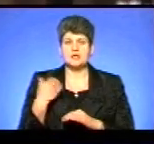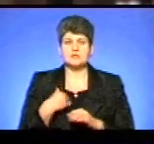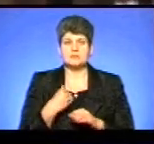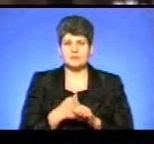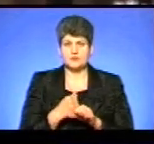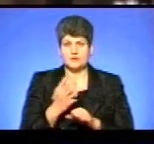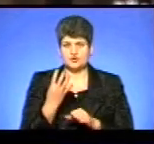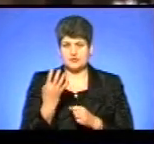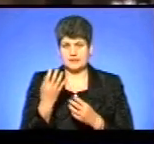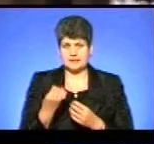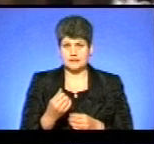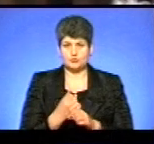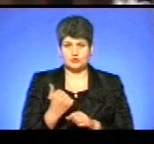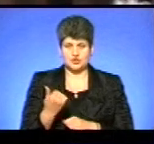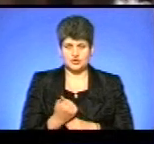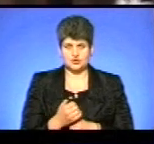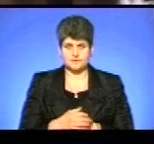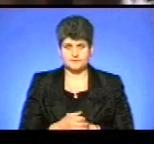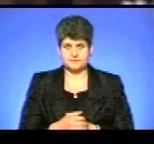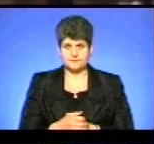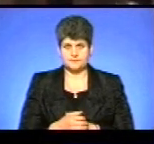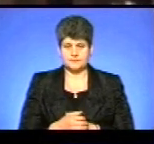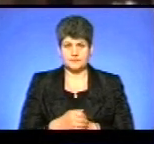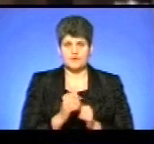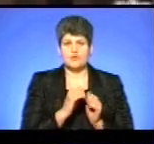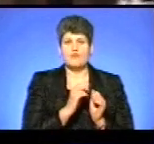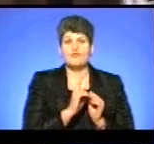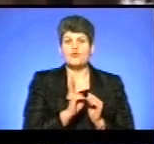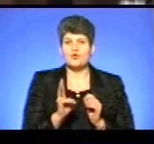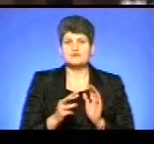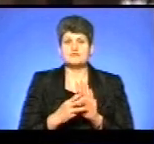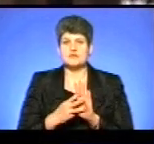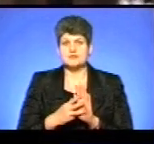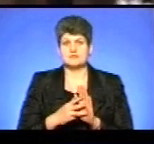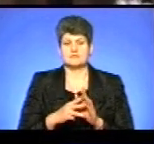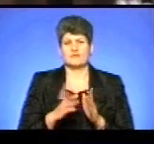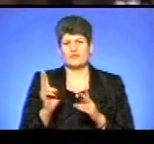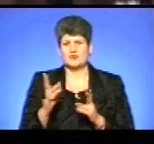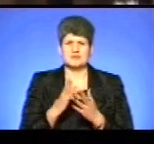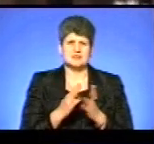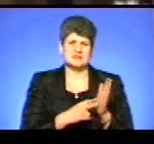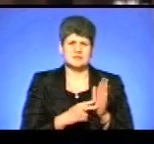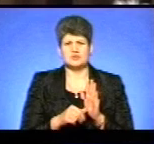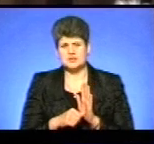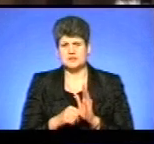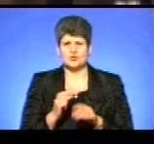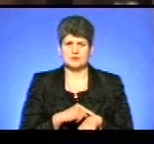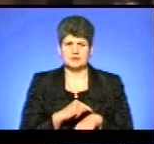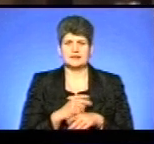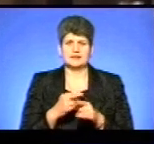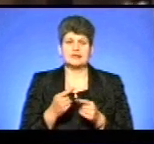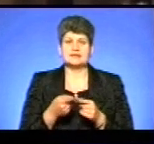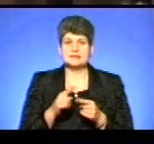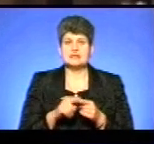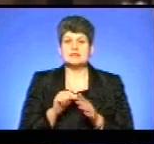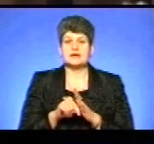працювали 4-денний робочий тиждень. В когось 8, в мене 8 годин, дівчат є по 7 годин, по 6 годин. Ну, то значить